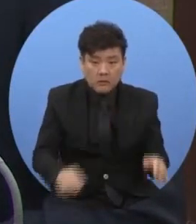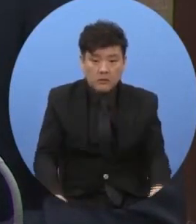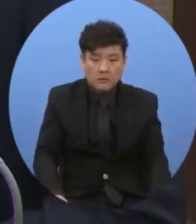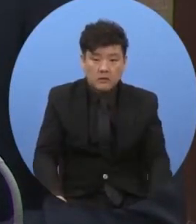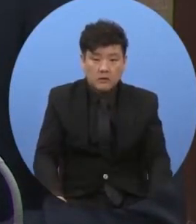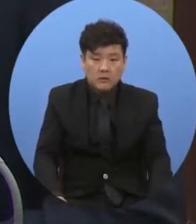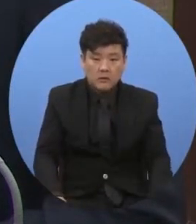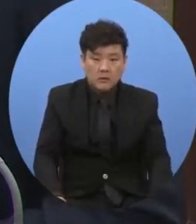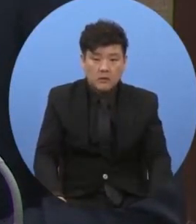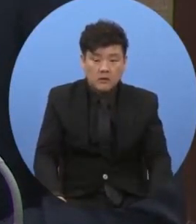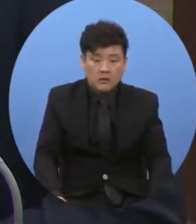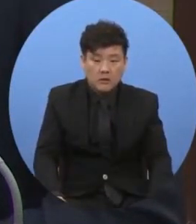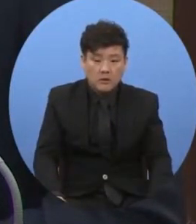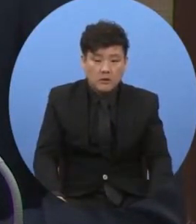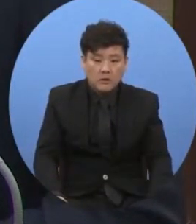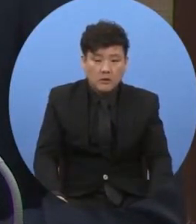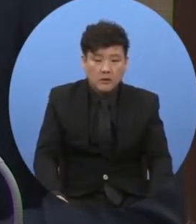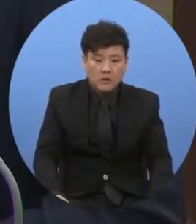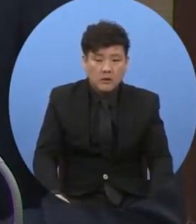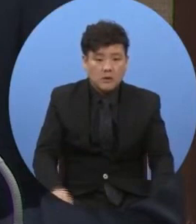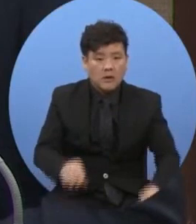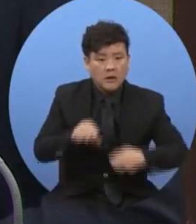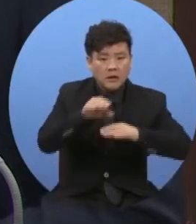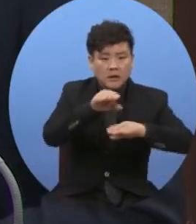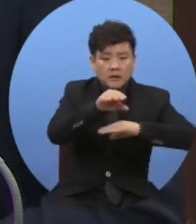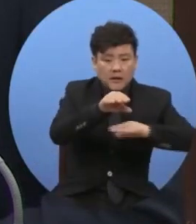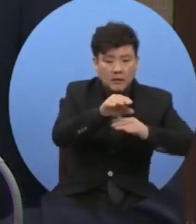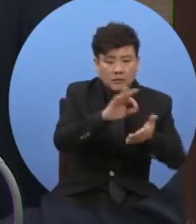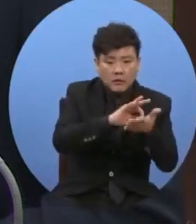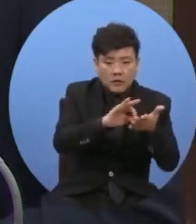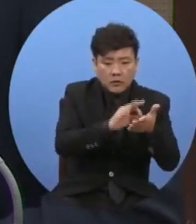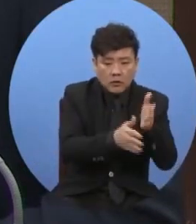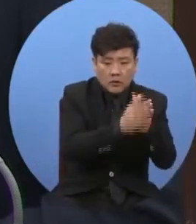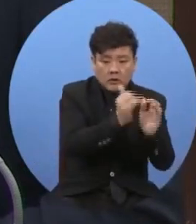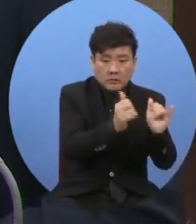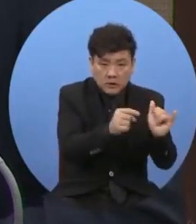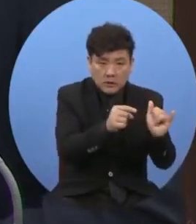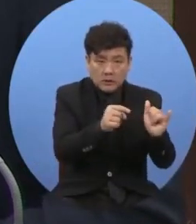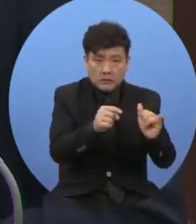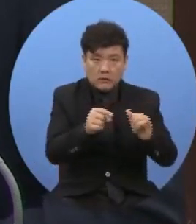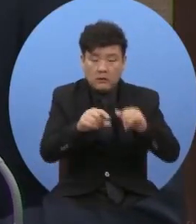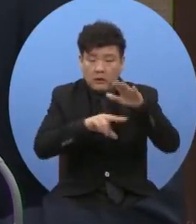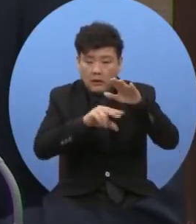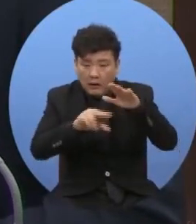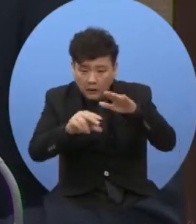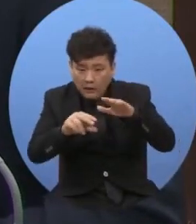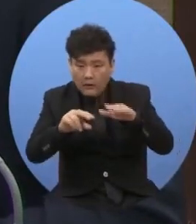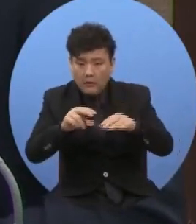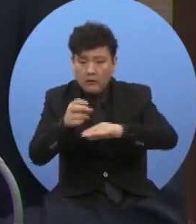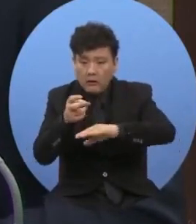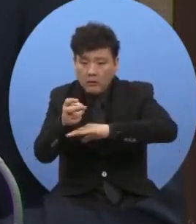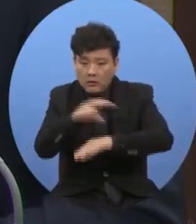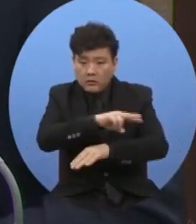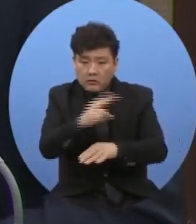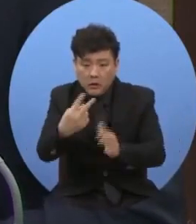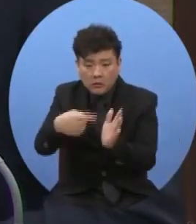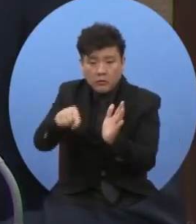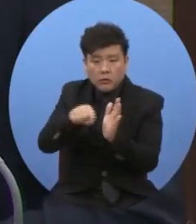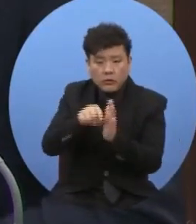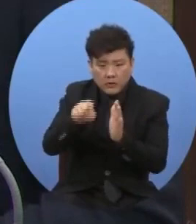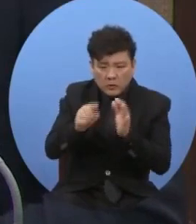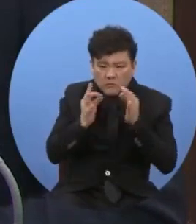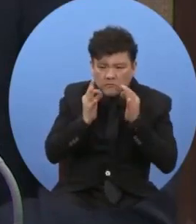있지 않겠냐. 진짜 이제 자동차를 타는 이제 시민들이 좀 더 대중교통으로 이렇게 좀 할 수 있는 유인이 되지 않겠냐라는 지적도